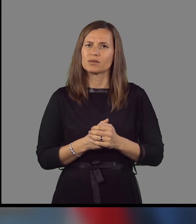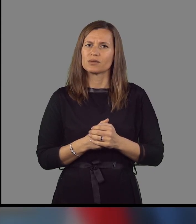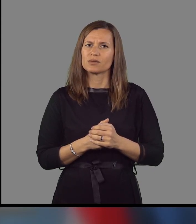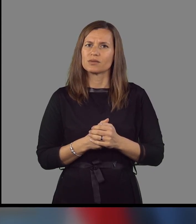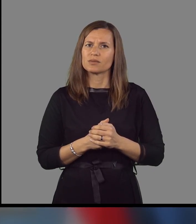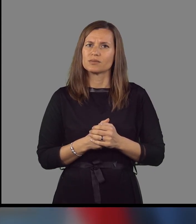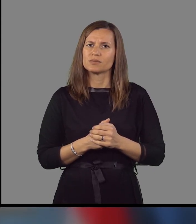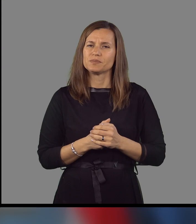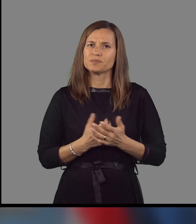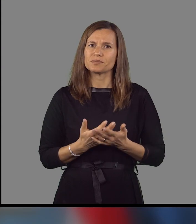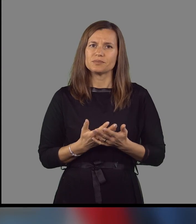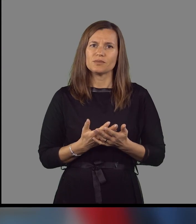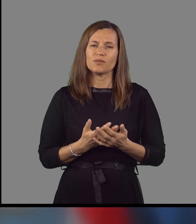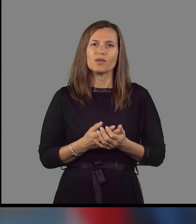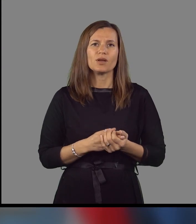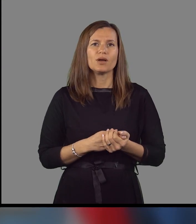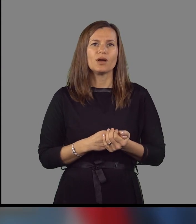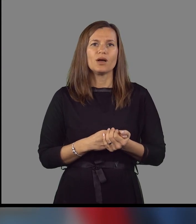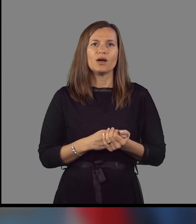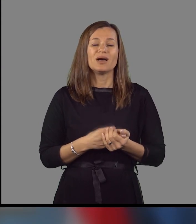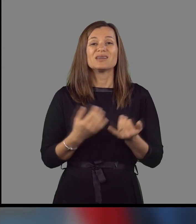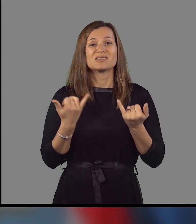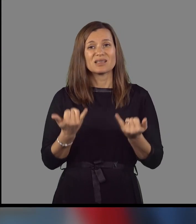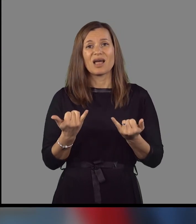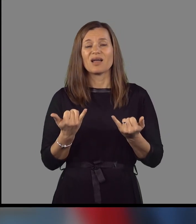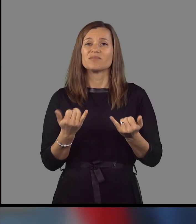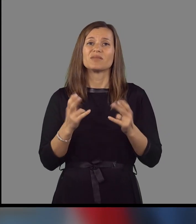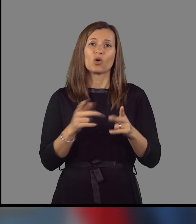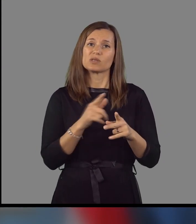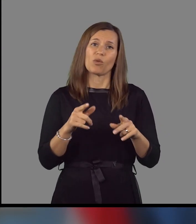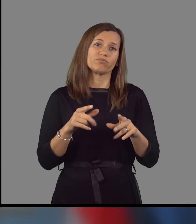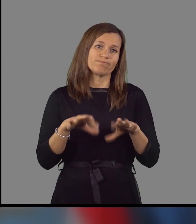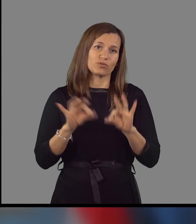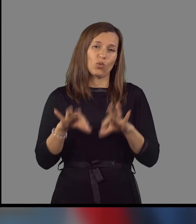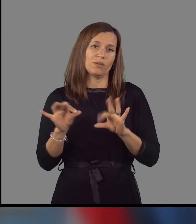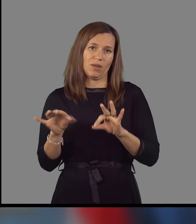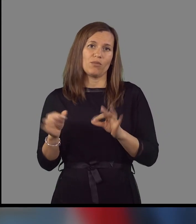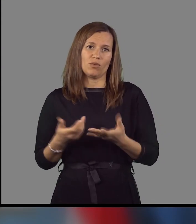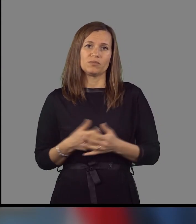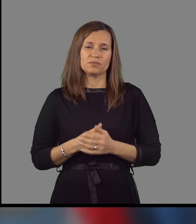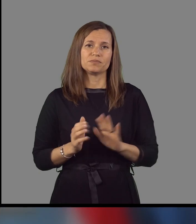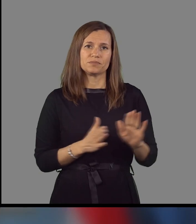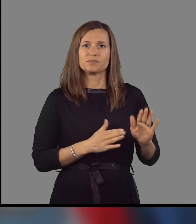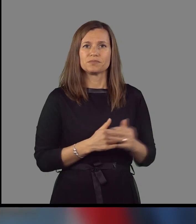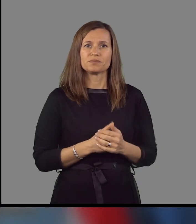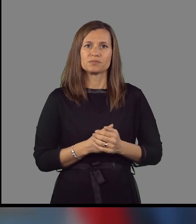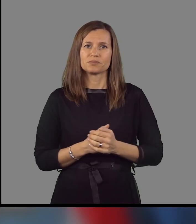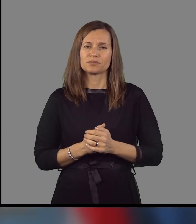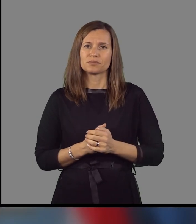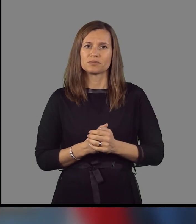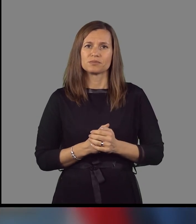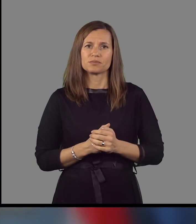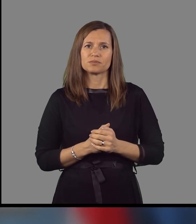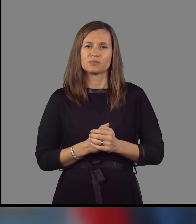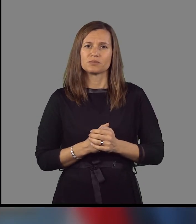pri gripi ta virus sijenja v prihodnjih mesecih? O tem so res zaenkrat lahko samo špekulacije.